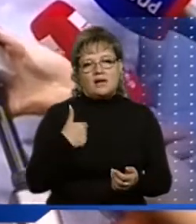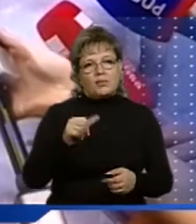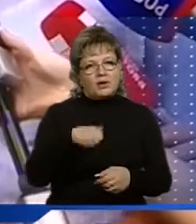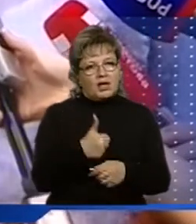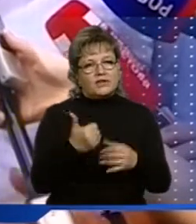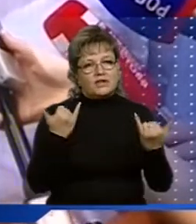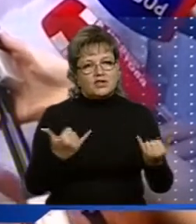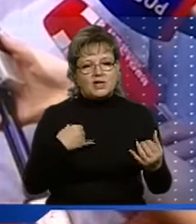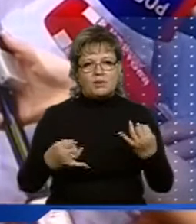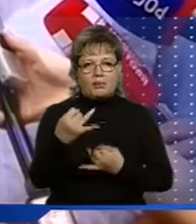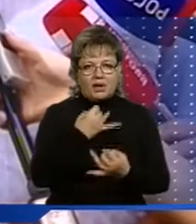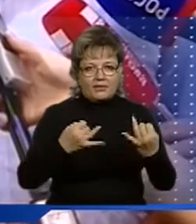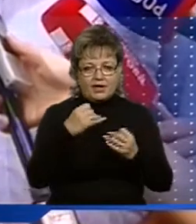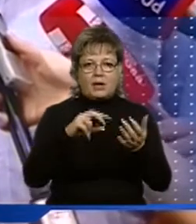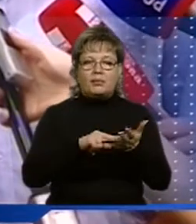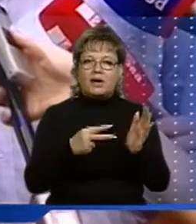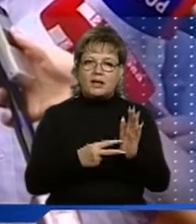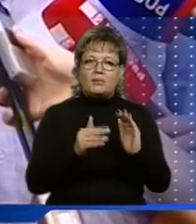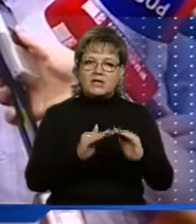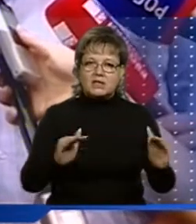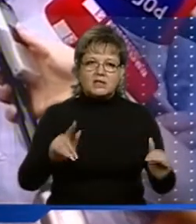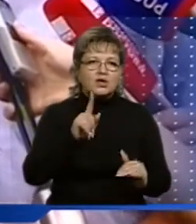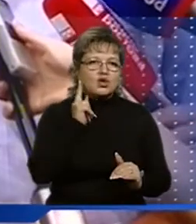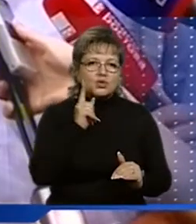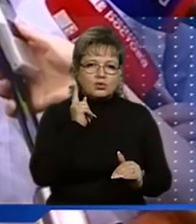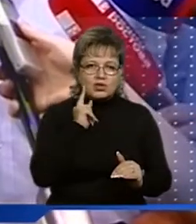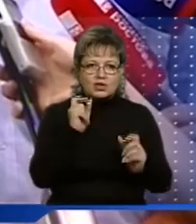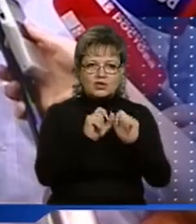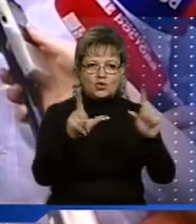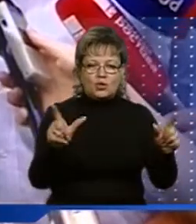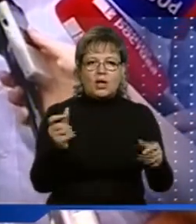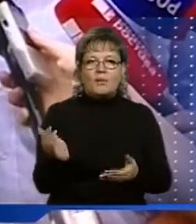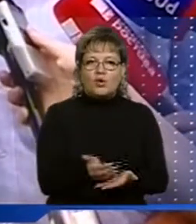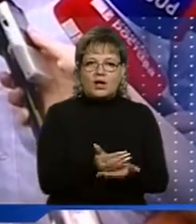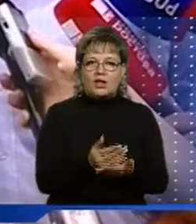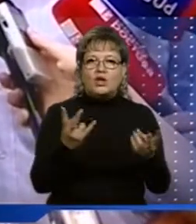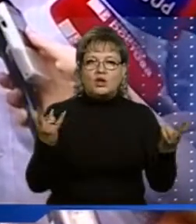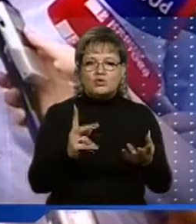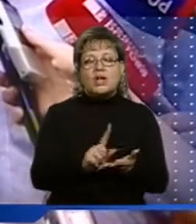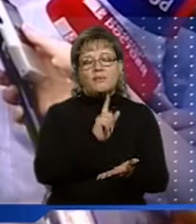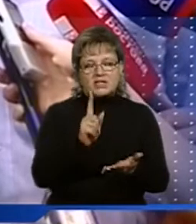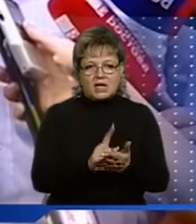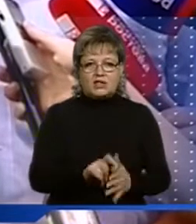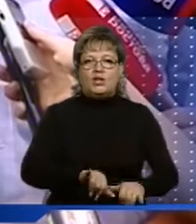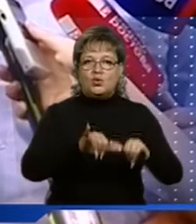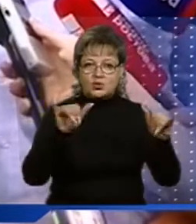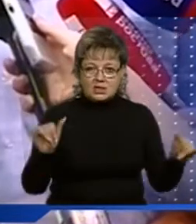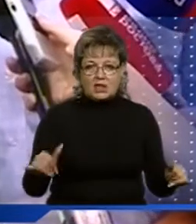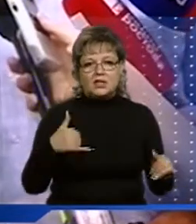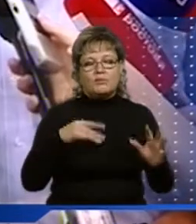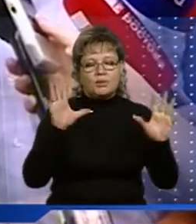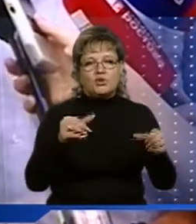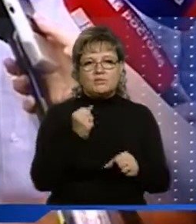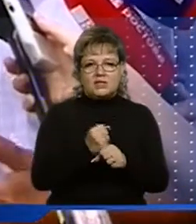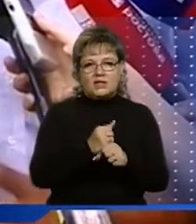нам сегодня, мы поговорили уже в программе, что детские, юношеские школы по хоккею надо обязательно усилить. И мы будем все